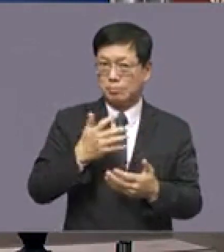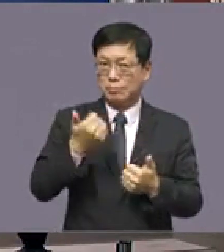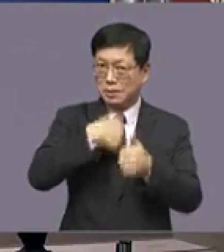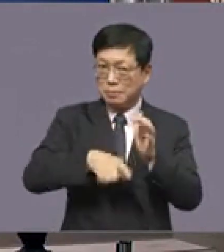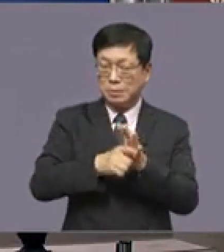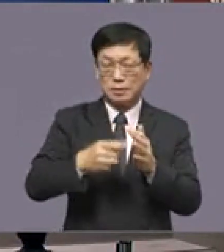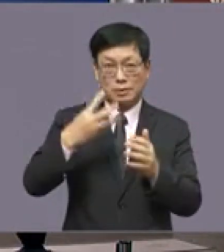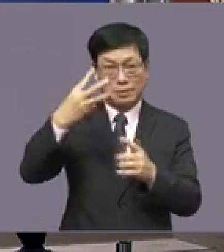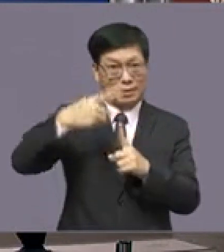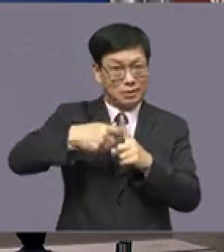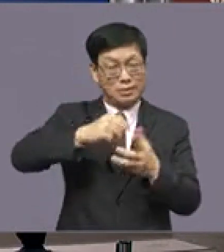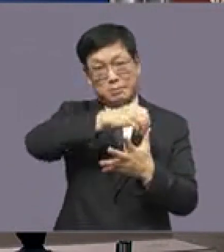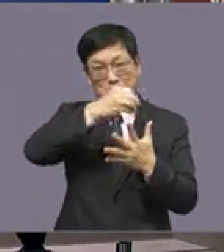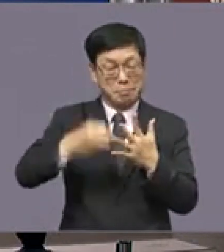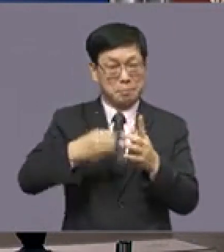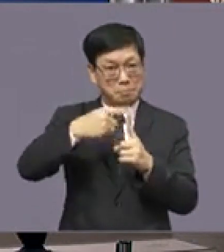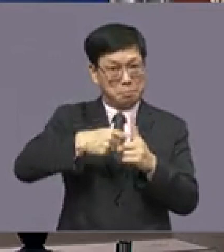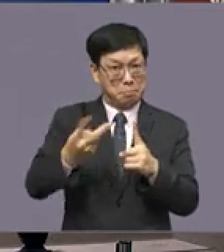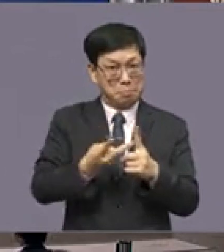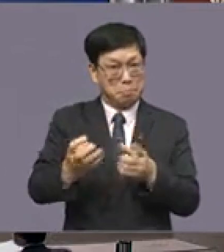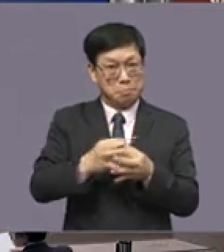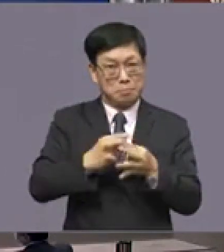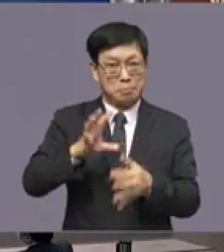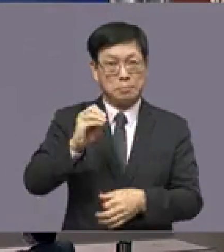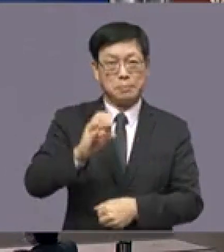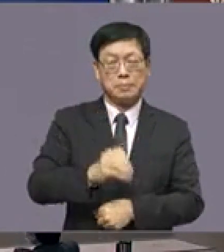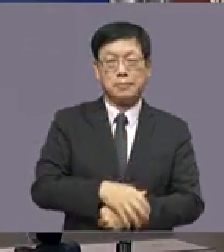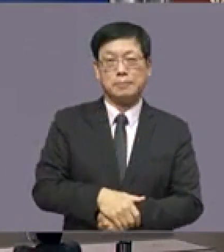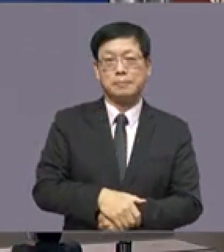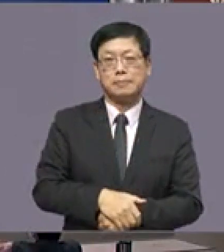三级警戒降级有关？